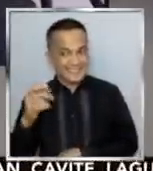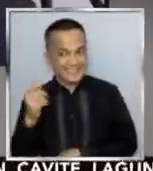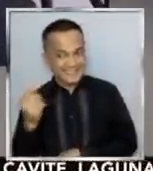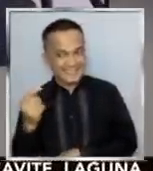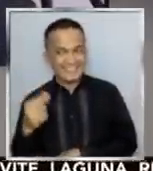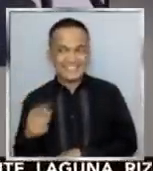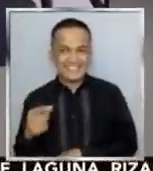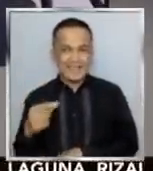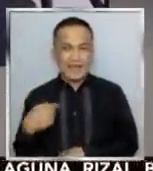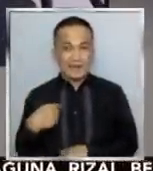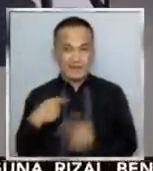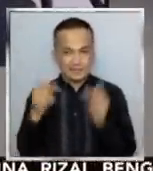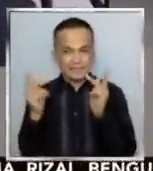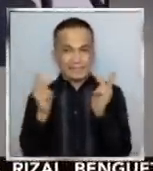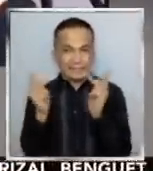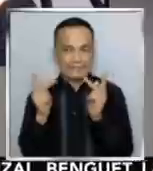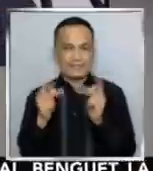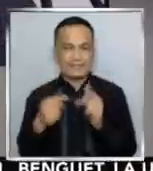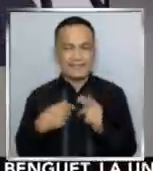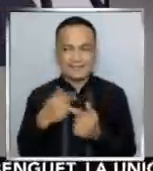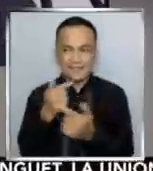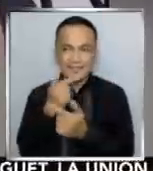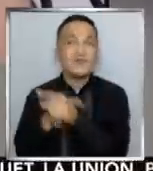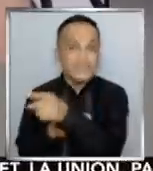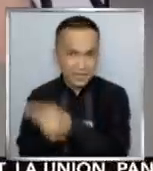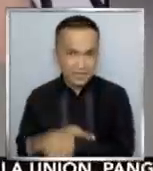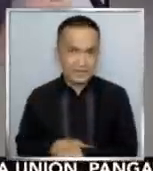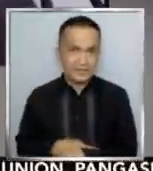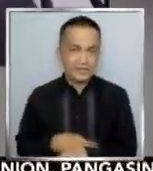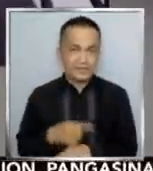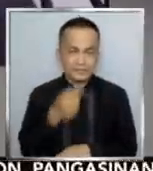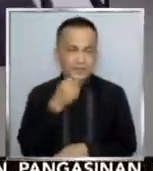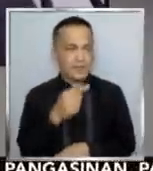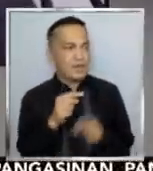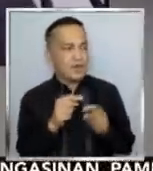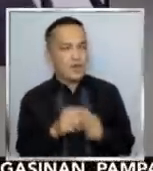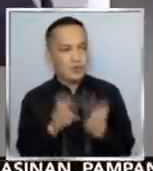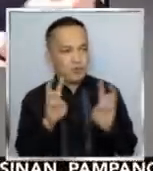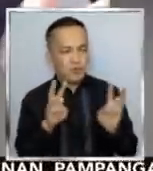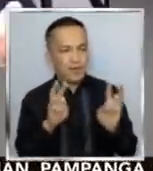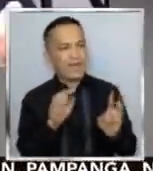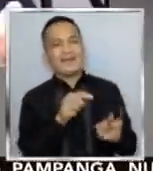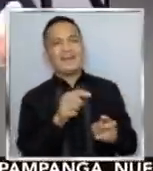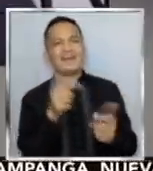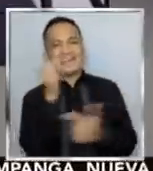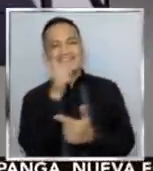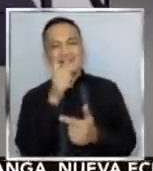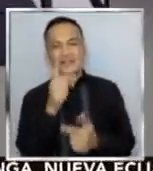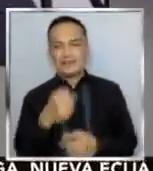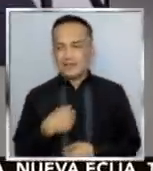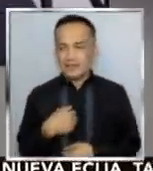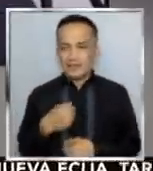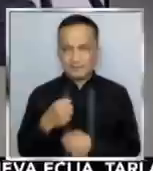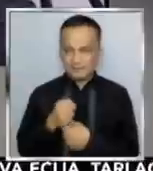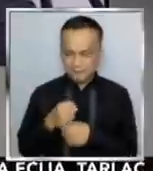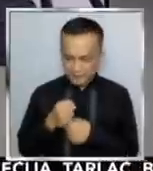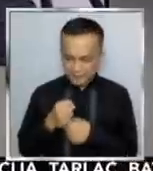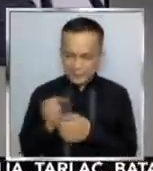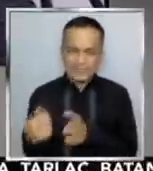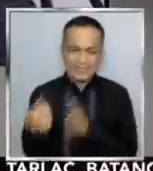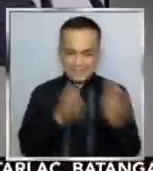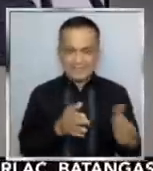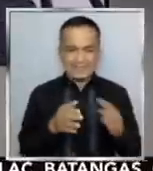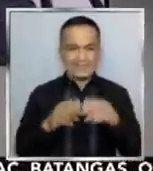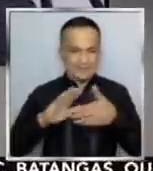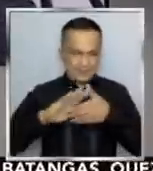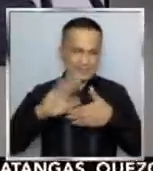syempre parang natawa siya. She said, wahaha, this is hilarious. So syempre gumawa ulit ako ng another video.